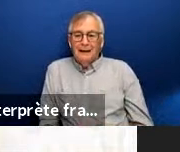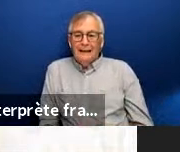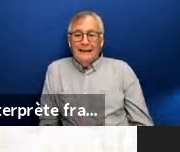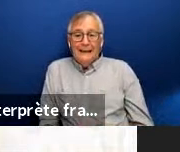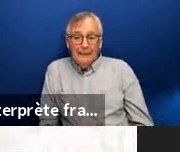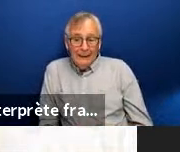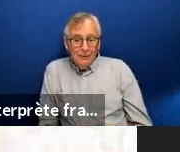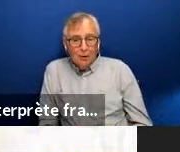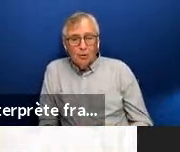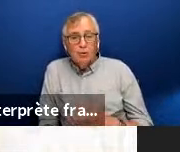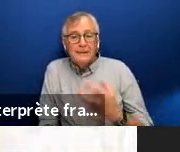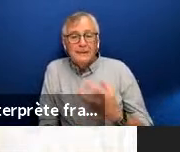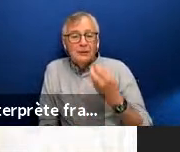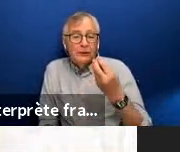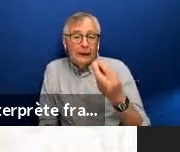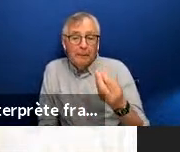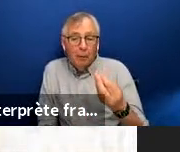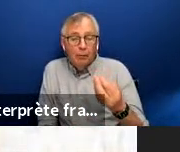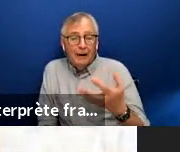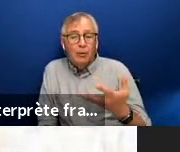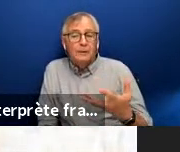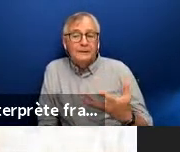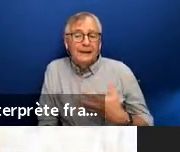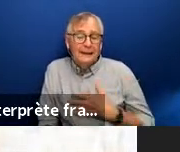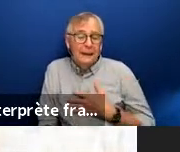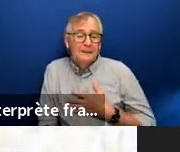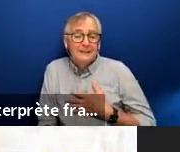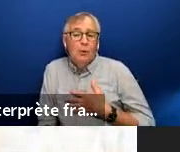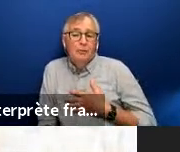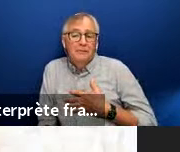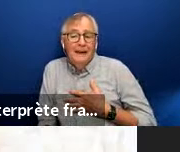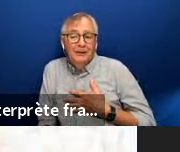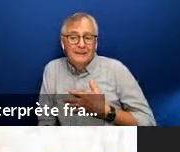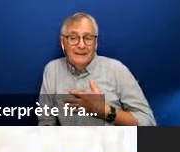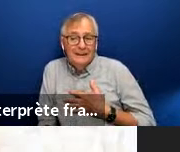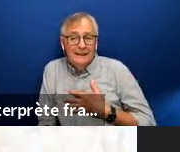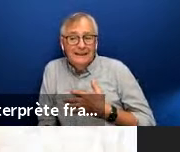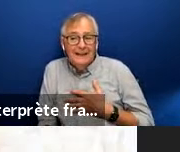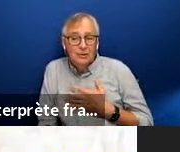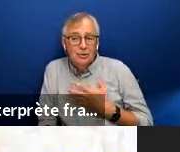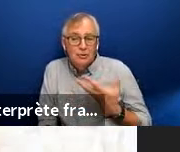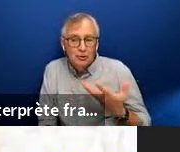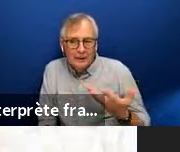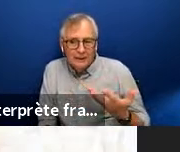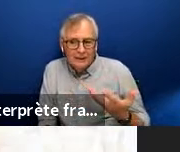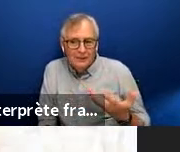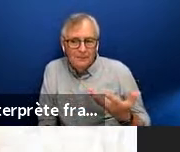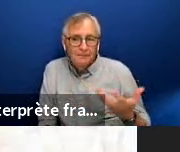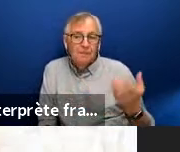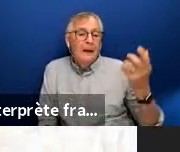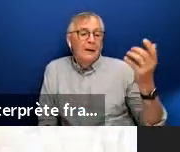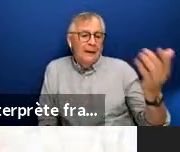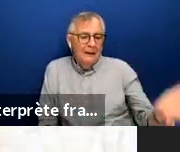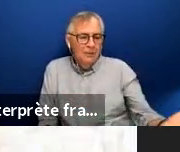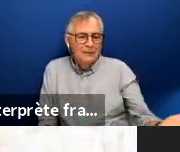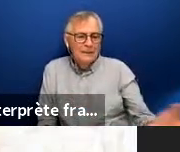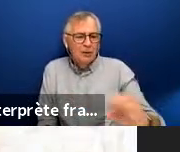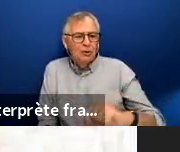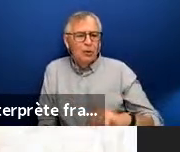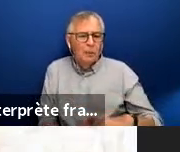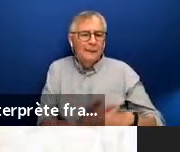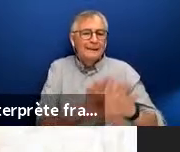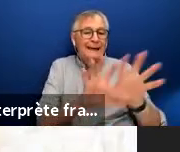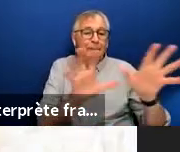effectivement les mains. Donc, ils utilisent le drapeau franco-ontarien parce qu'ils sont fiers de cet héritage culturel-là. Et